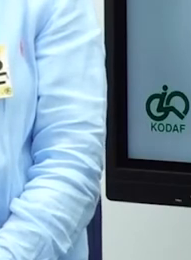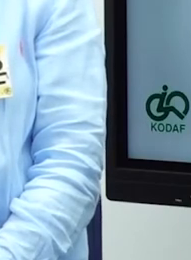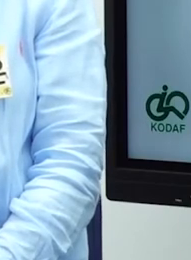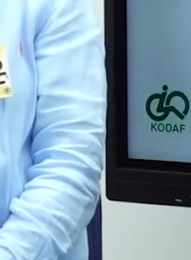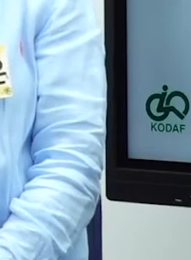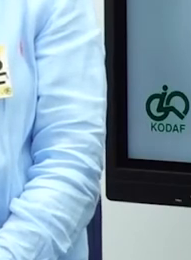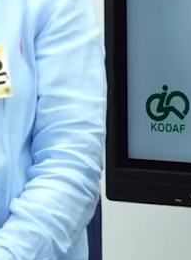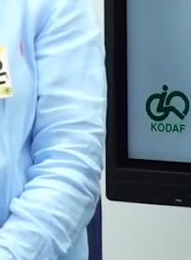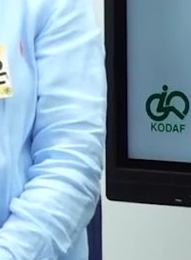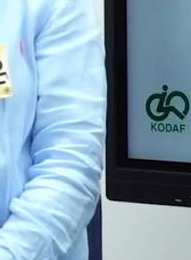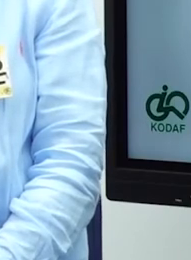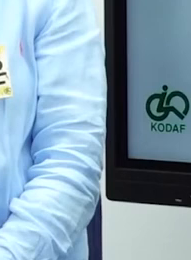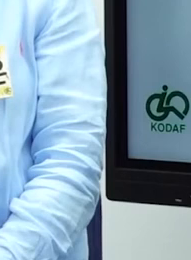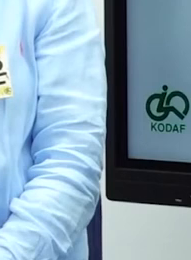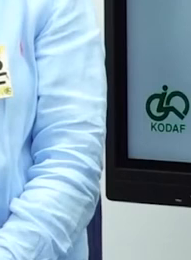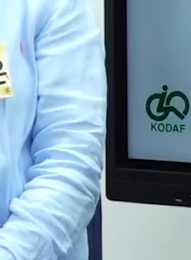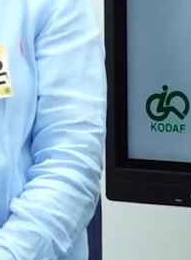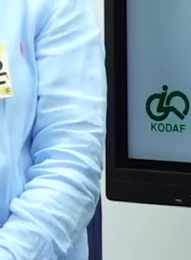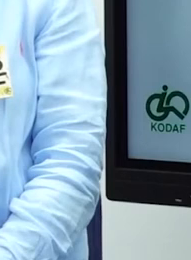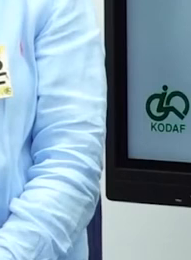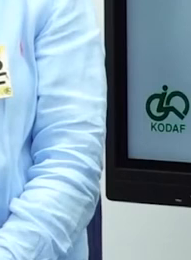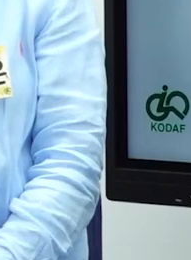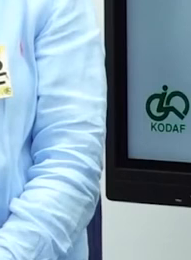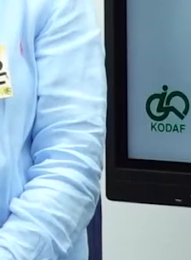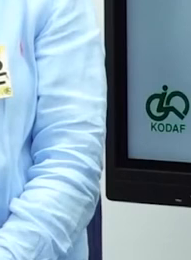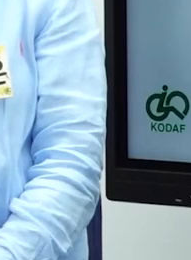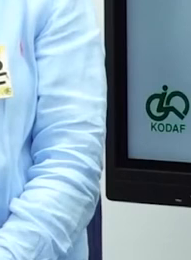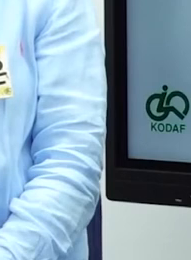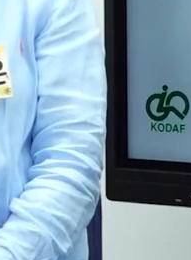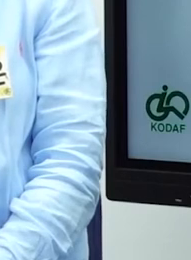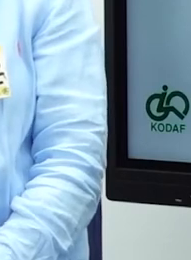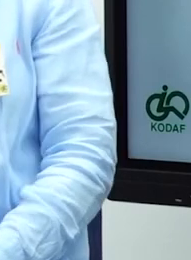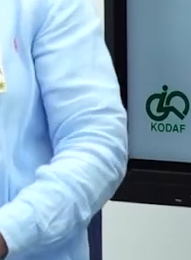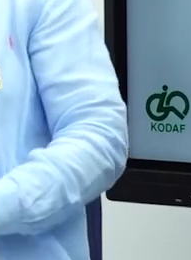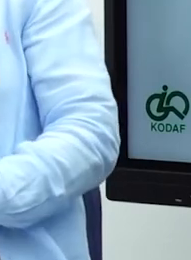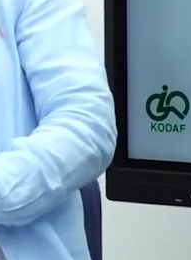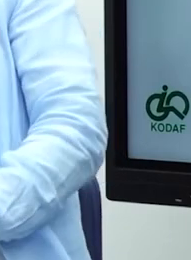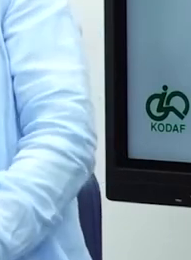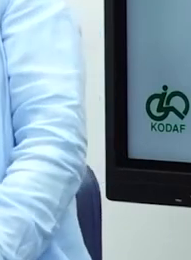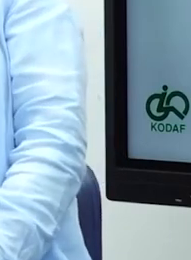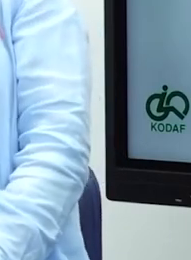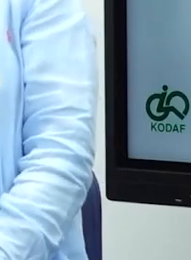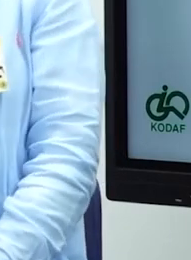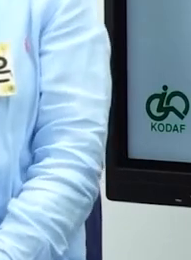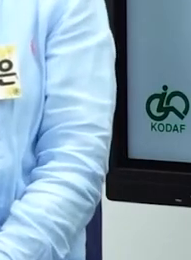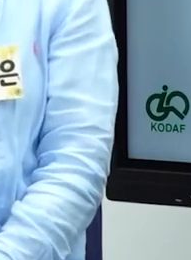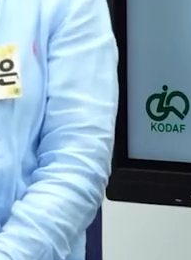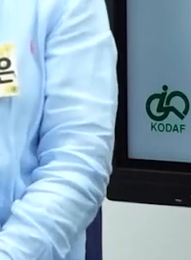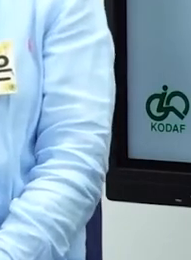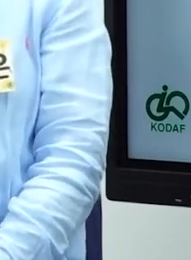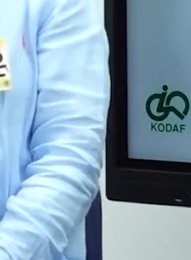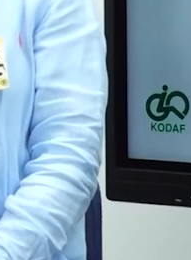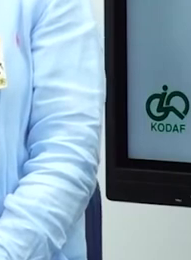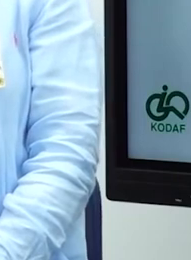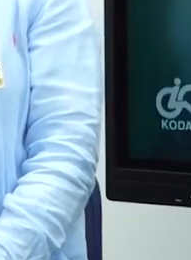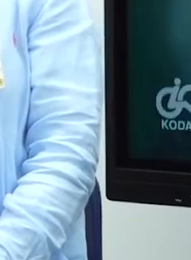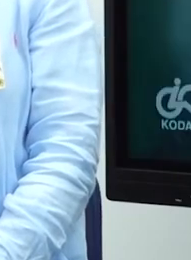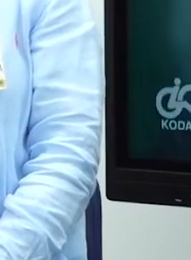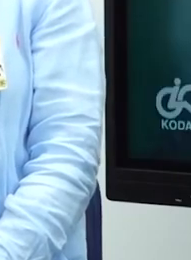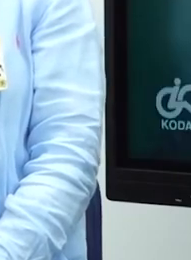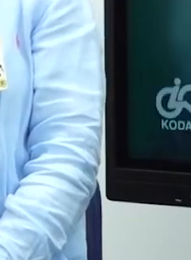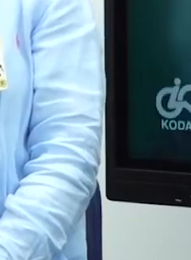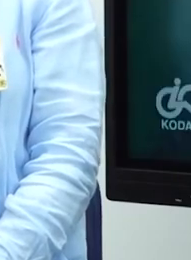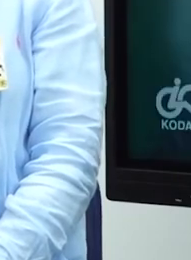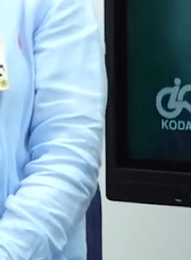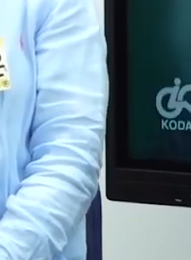사용하는 농인으로서 언어로 인해 사회적인 배제를 굉장히 많이 받았습니다. 제가 배우고 싶은